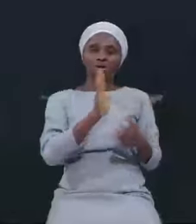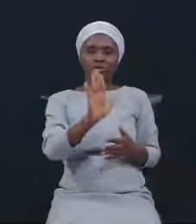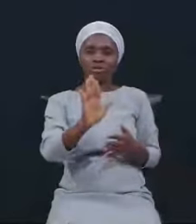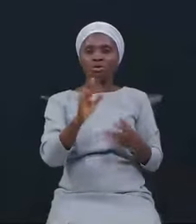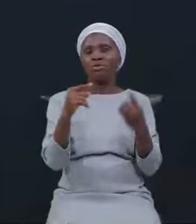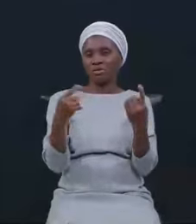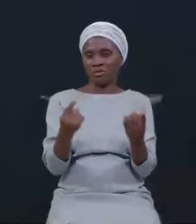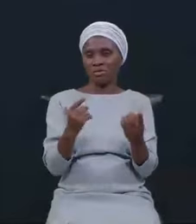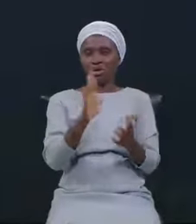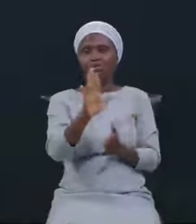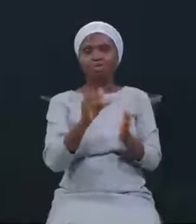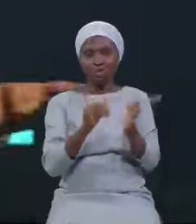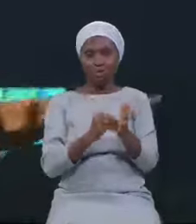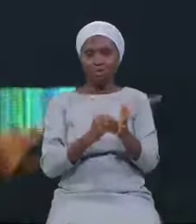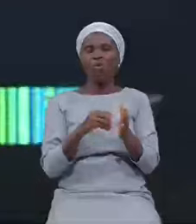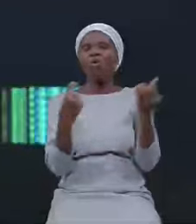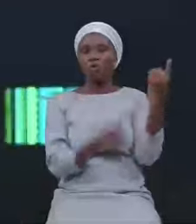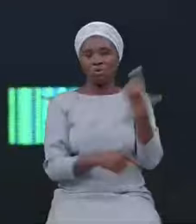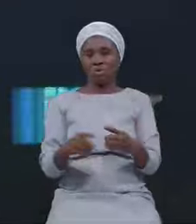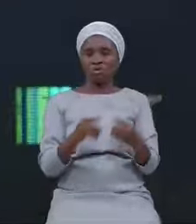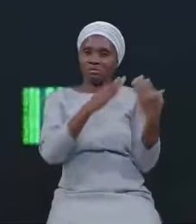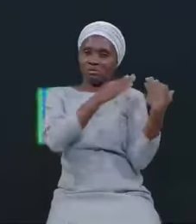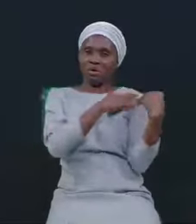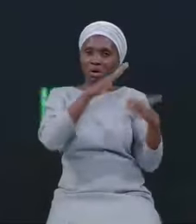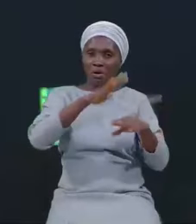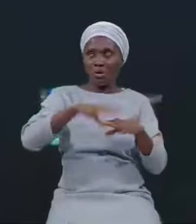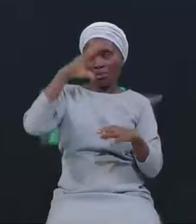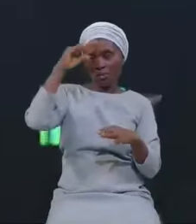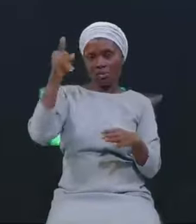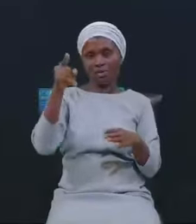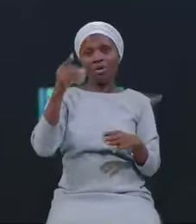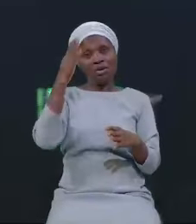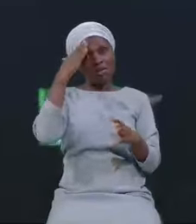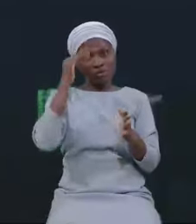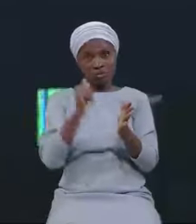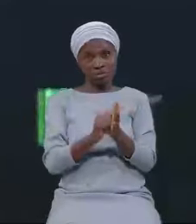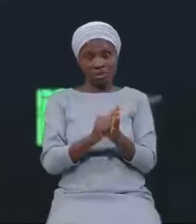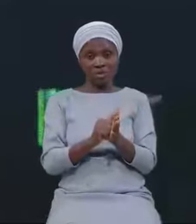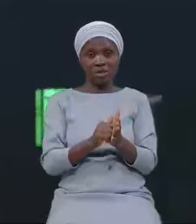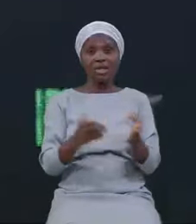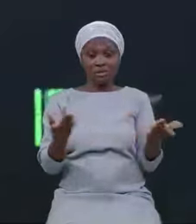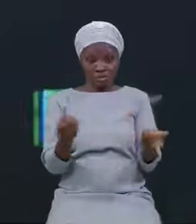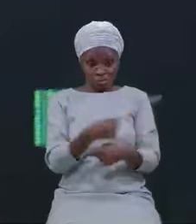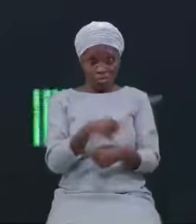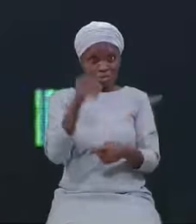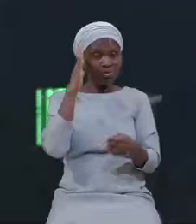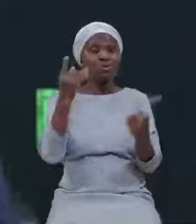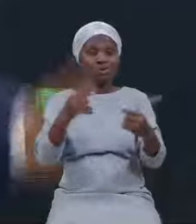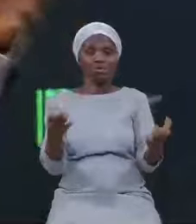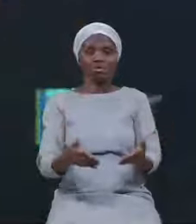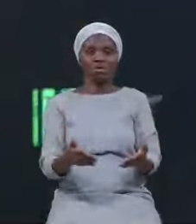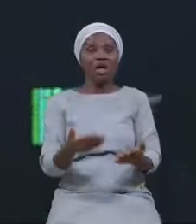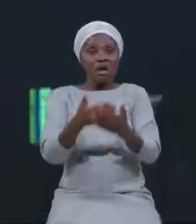ici. Et même avant que tu ne viennes, il a porté, il a enduré, il a pris tous tes